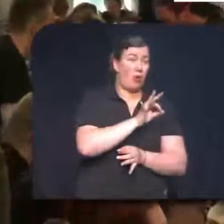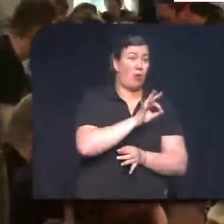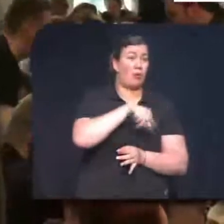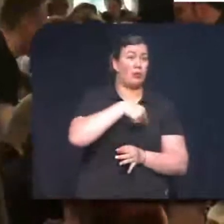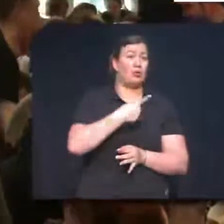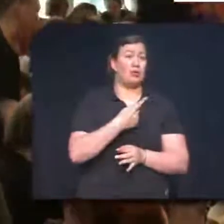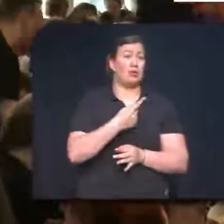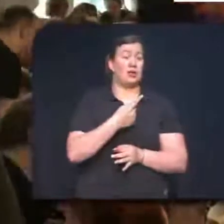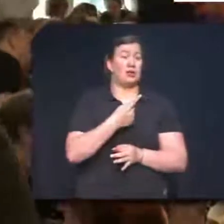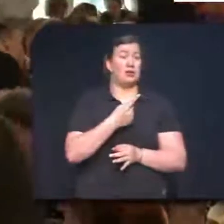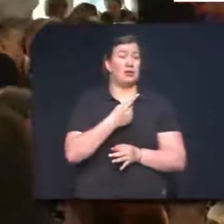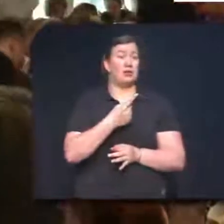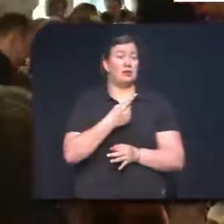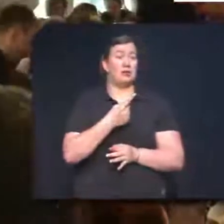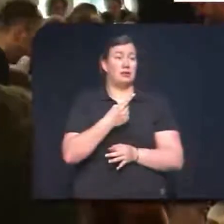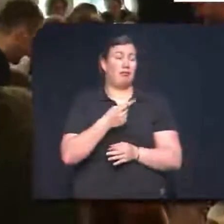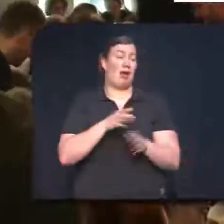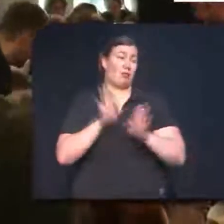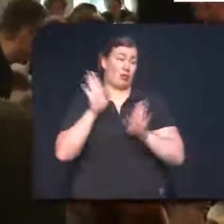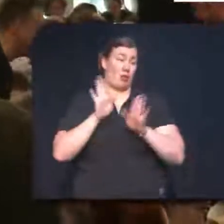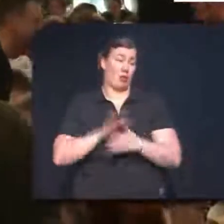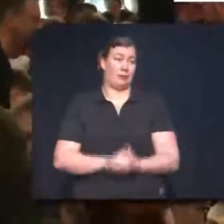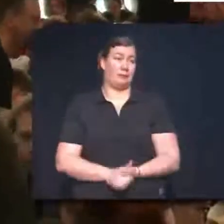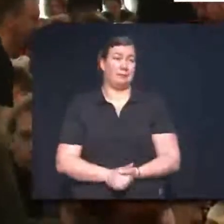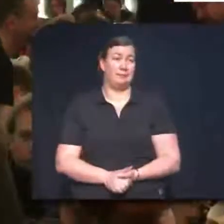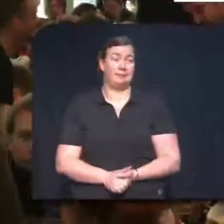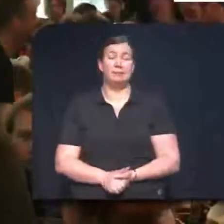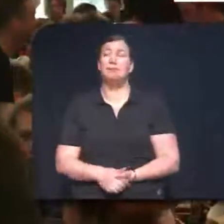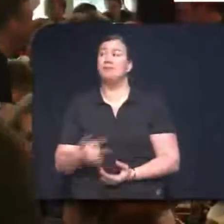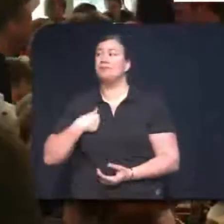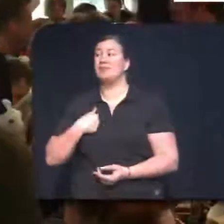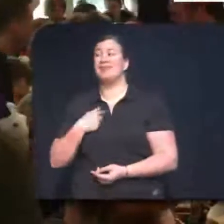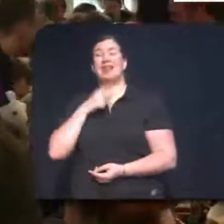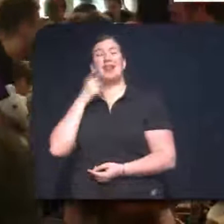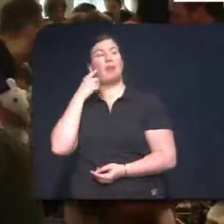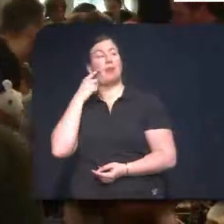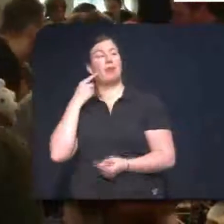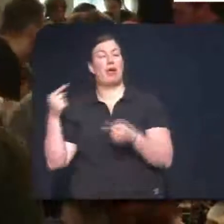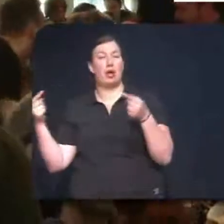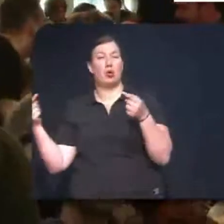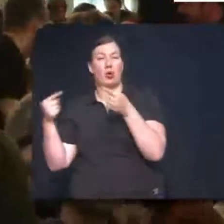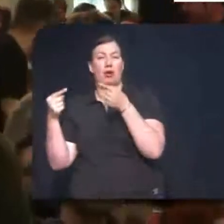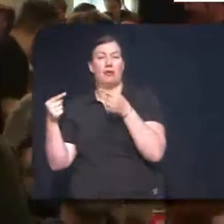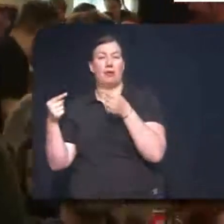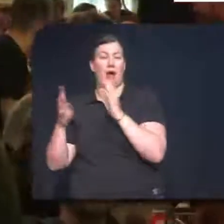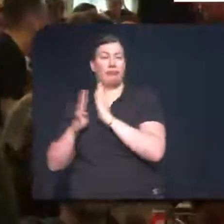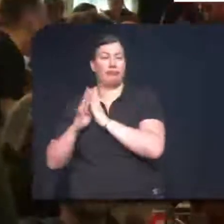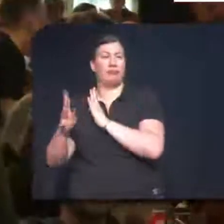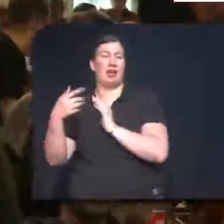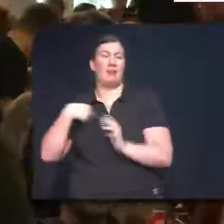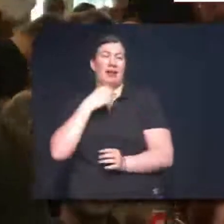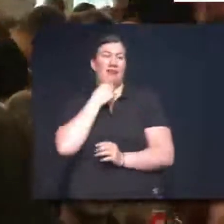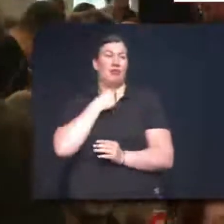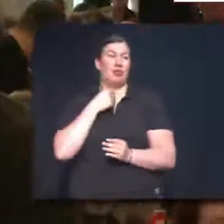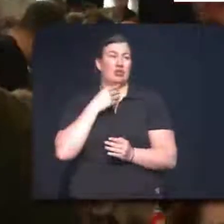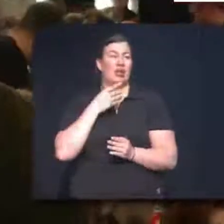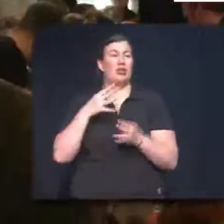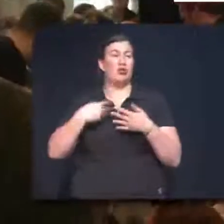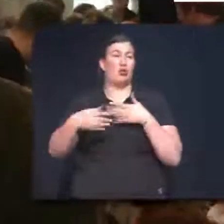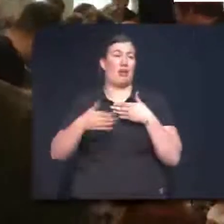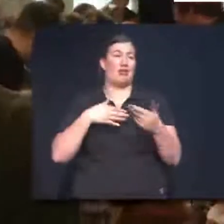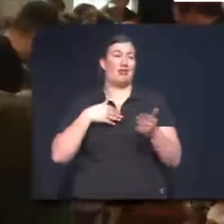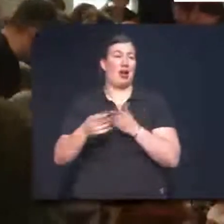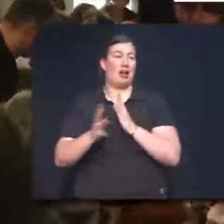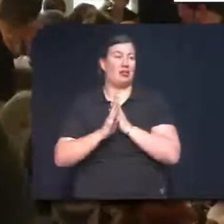bitte schön contra ich stehe hier in der contra Schlange aber eigentlich wäre die neutralschlange lieber